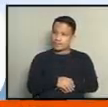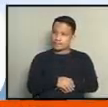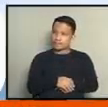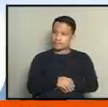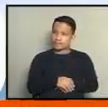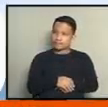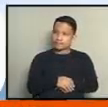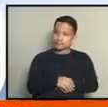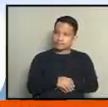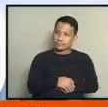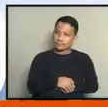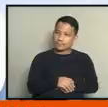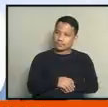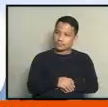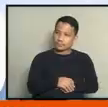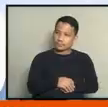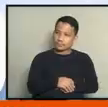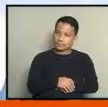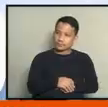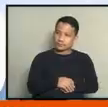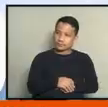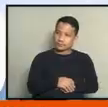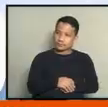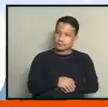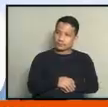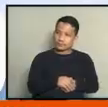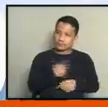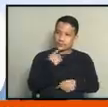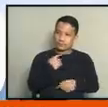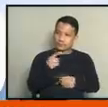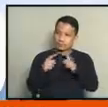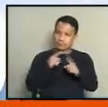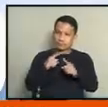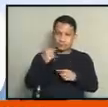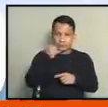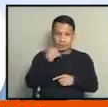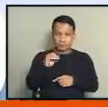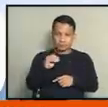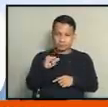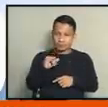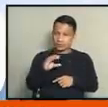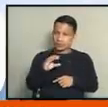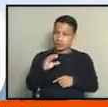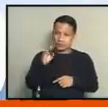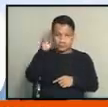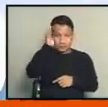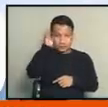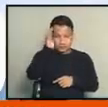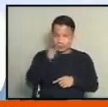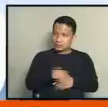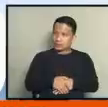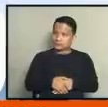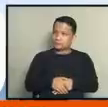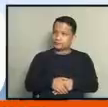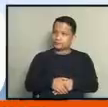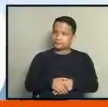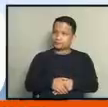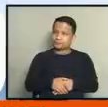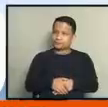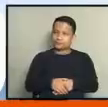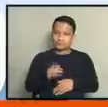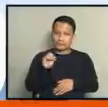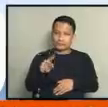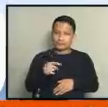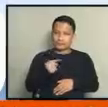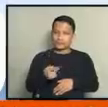Grabe naman. Okay. Sino pong kausap niyo palagi doon sa kumpanya? Si OIC Baracao po, Sir. Ilan palagi? Opo, Sir.